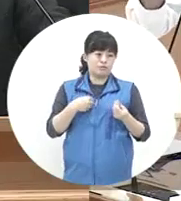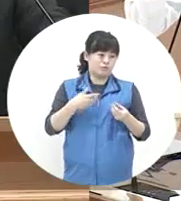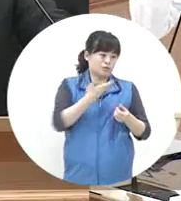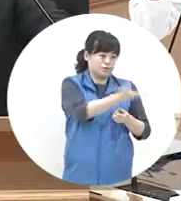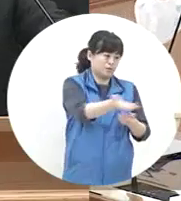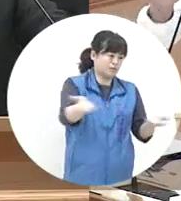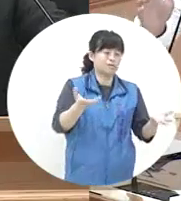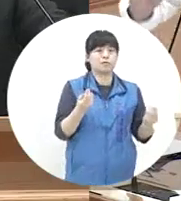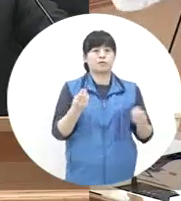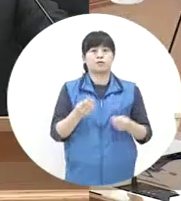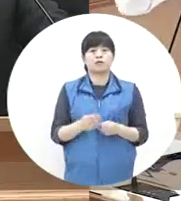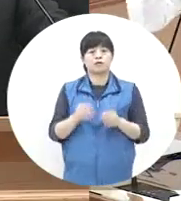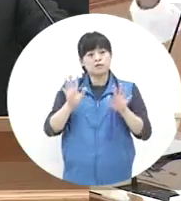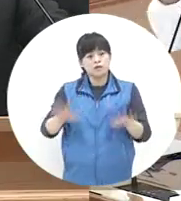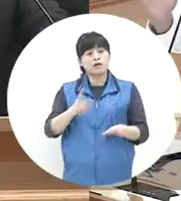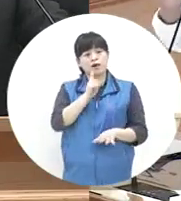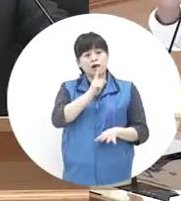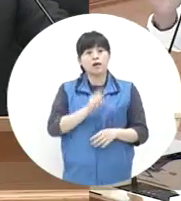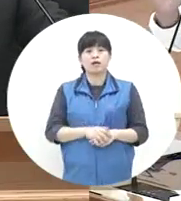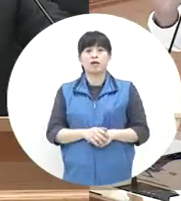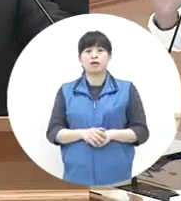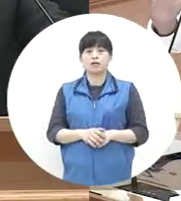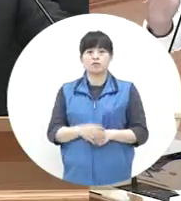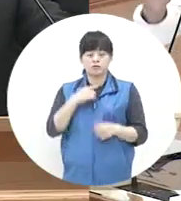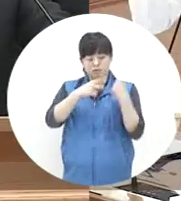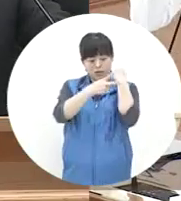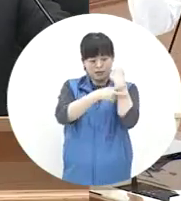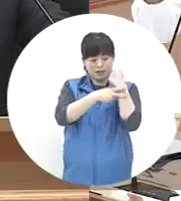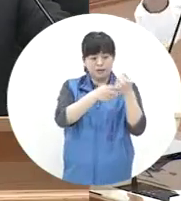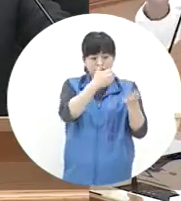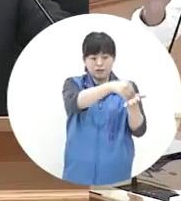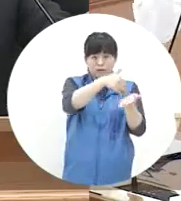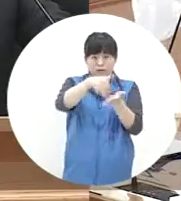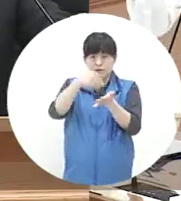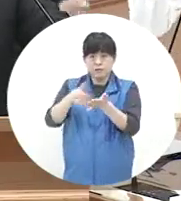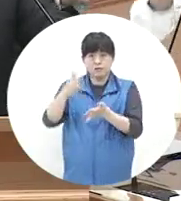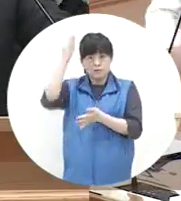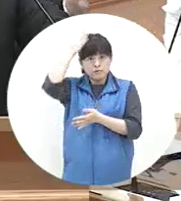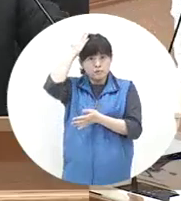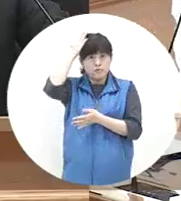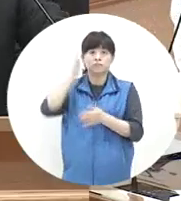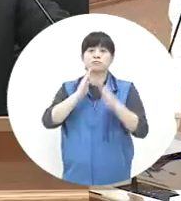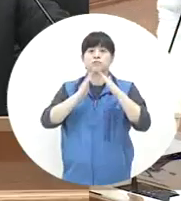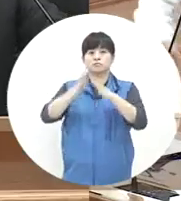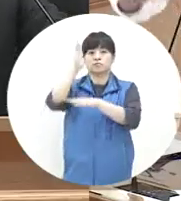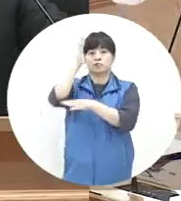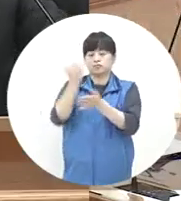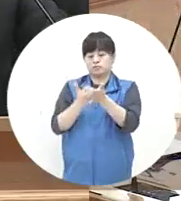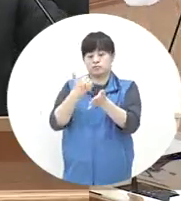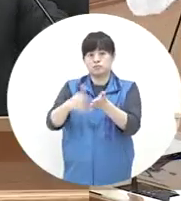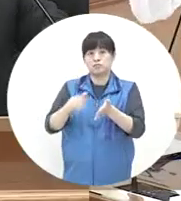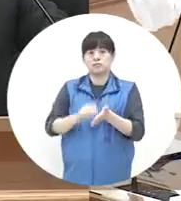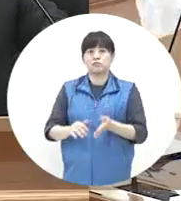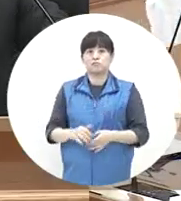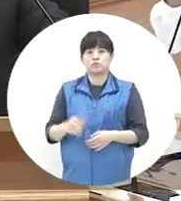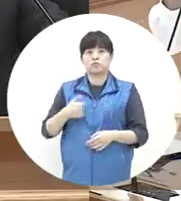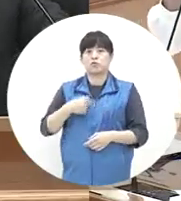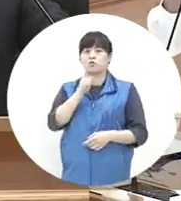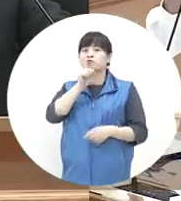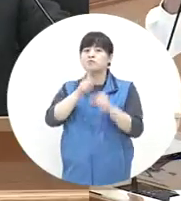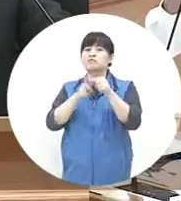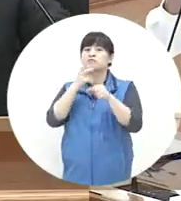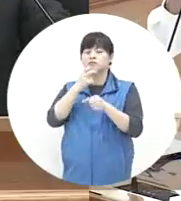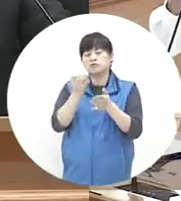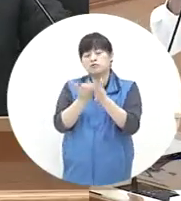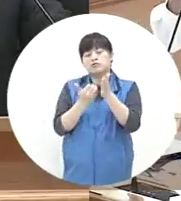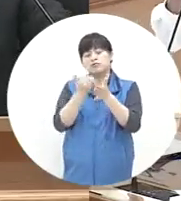长，现在在讲，我们以里为单位的话，它的源头水库就是市府的预算。 哦，我市府预算是中央很多、啊。 市府的预算，既然